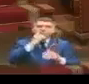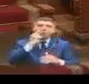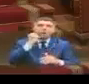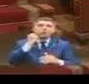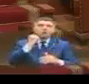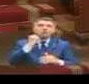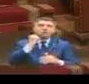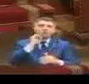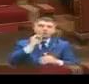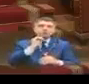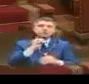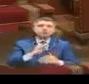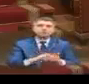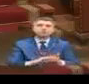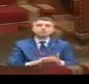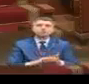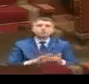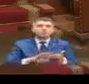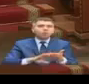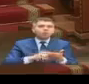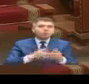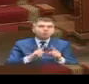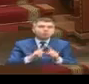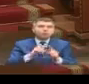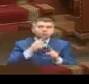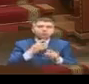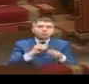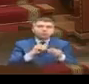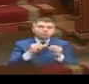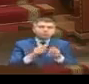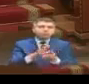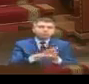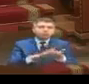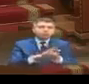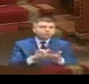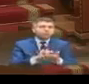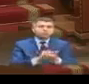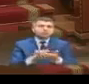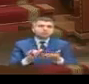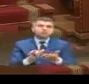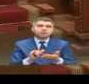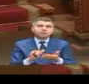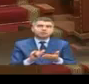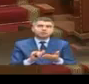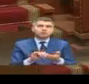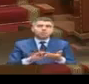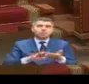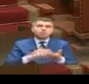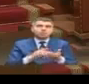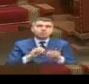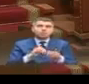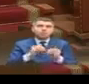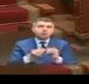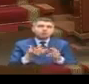تبتعد على كل ما يفتح الجراح. نحن نسعى إلى معالجة وطنية تنهي هذا المشكل. فيما